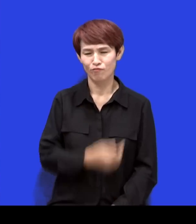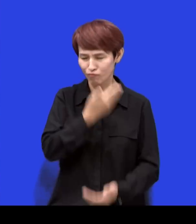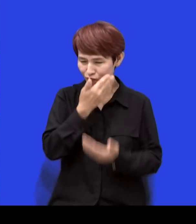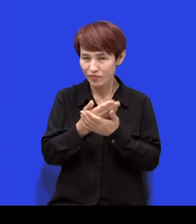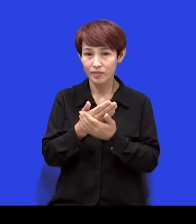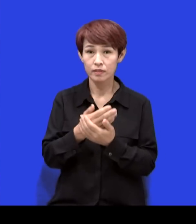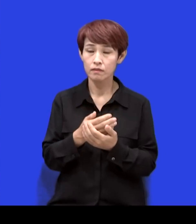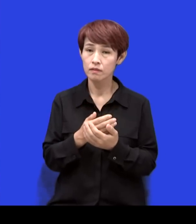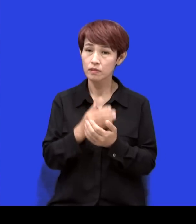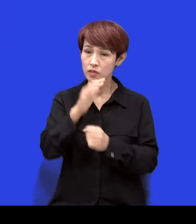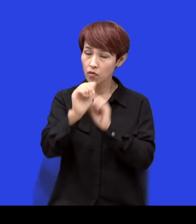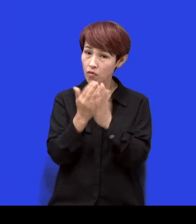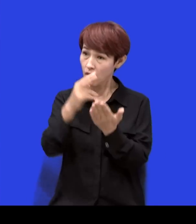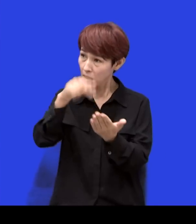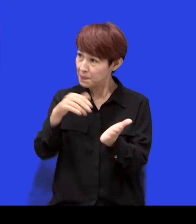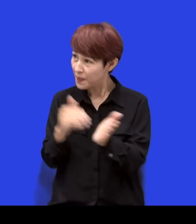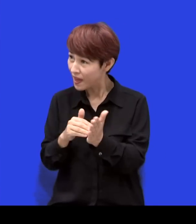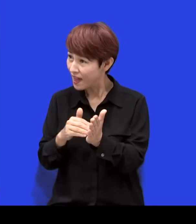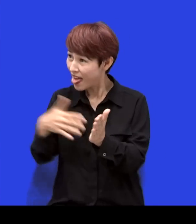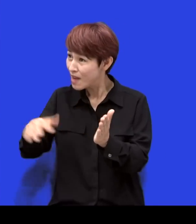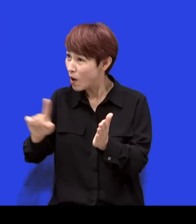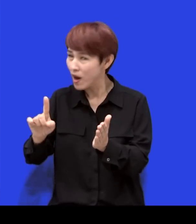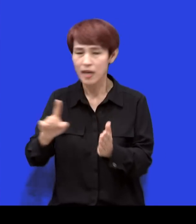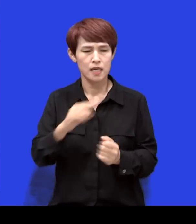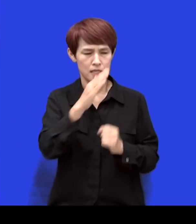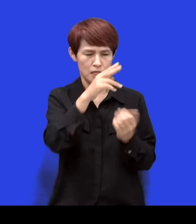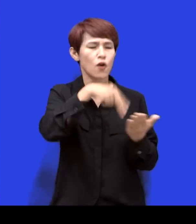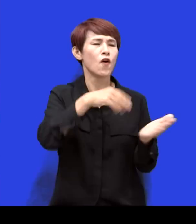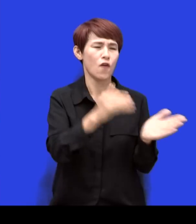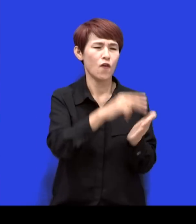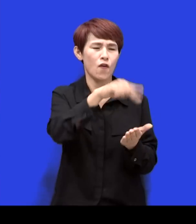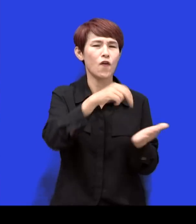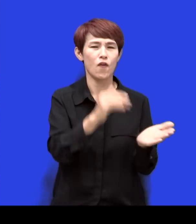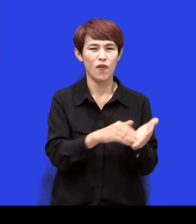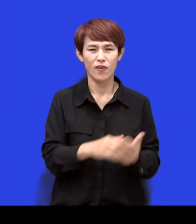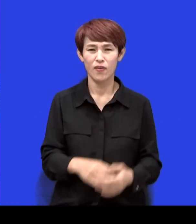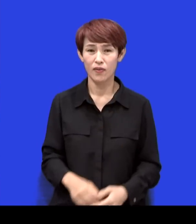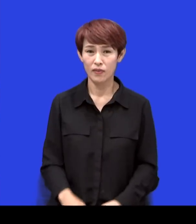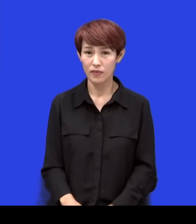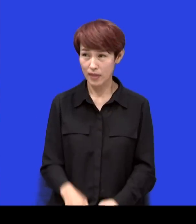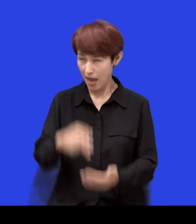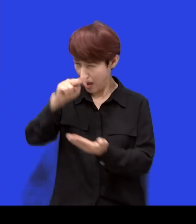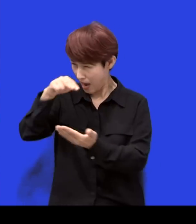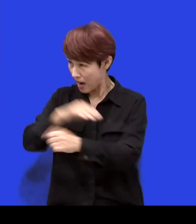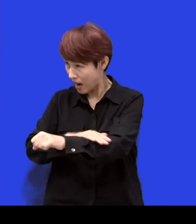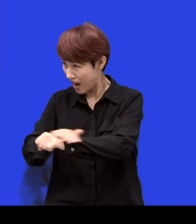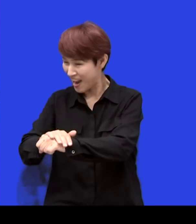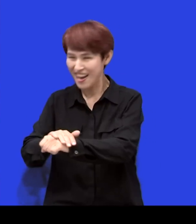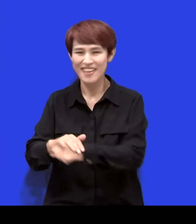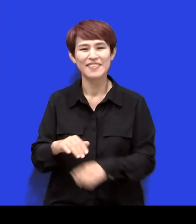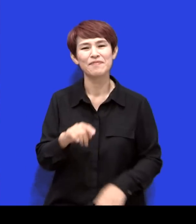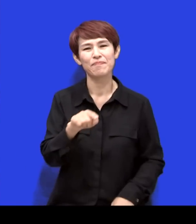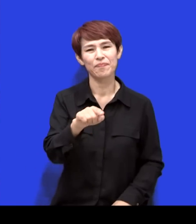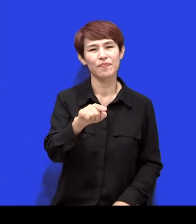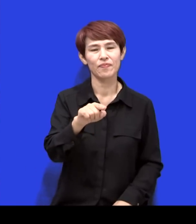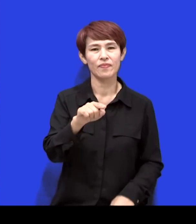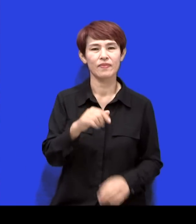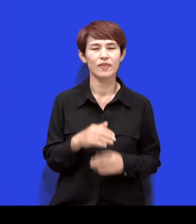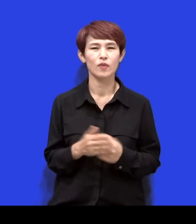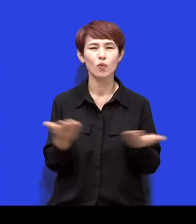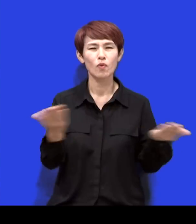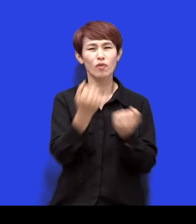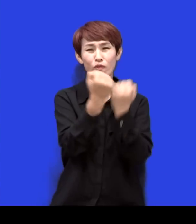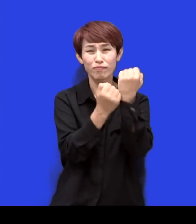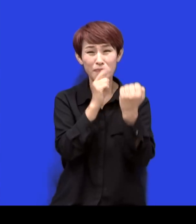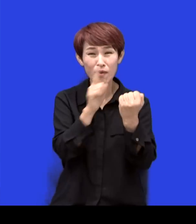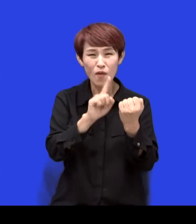건 가서 읽었어요, 안 읽었어요? 네? 틈틈이 읽었습니다. 틈틈이 다 이렇게 읽었어요? 어떻게? 왜냐하면 이게 아까 노동연수라고 했지만